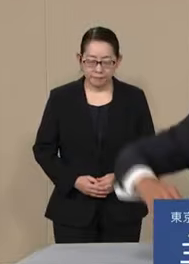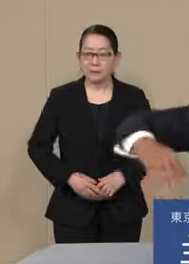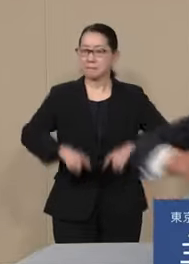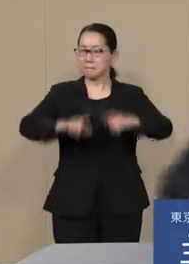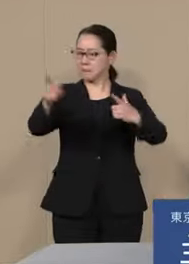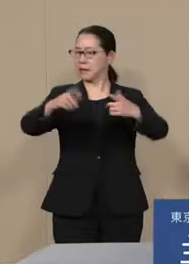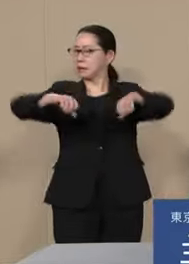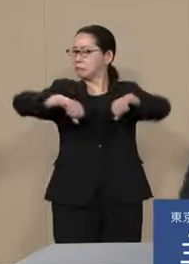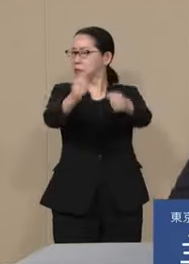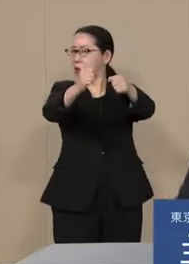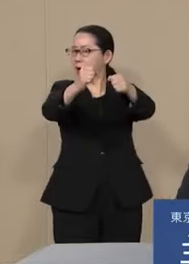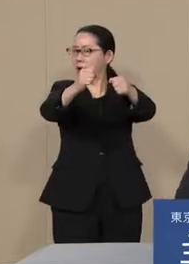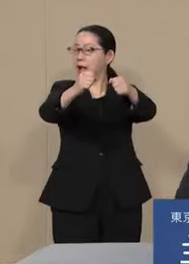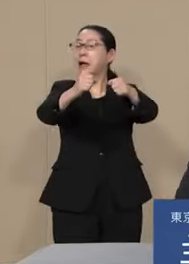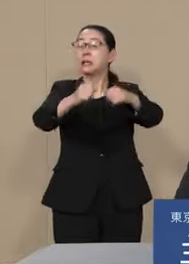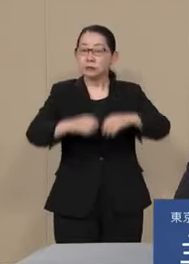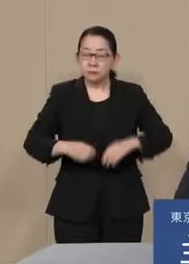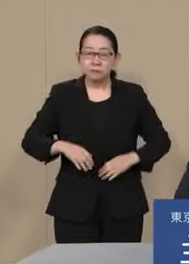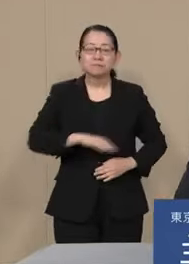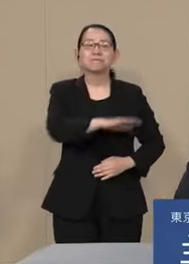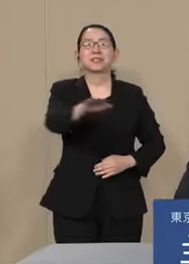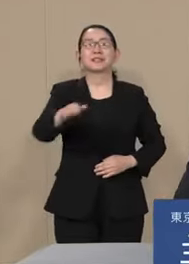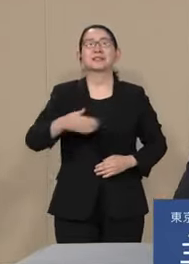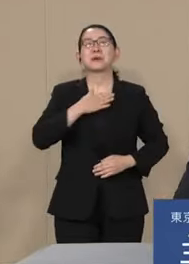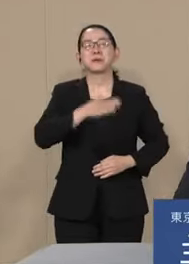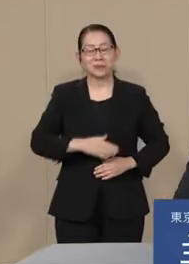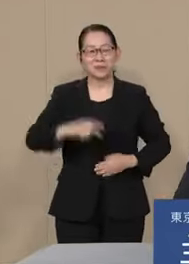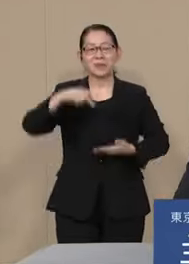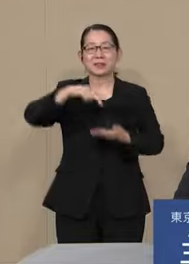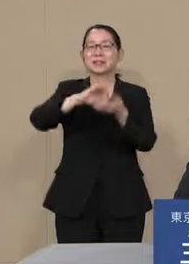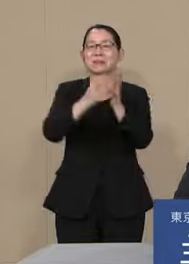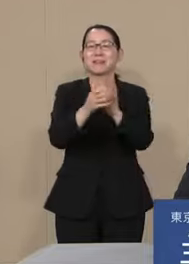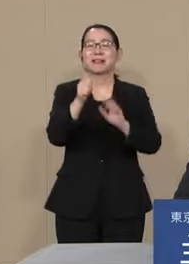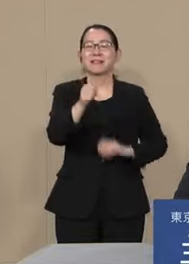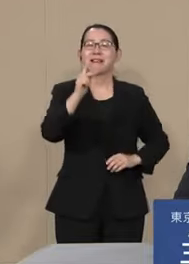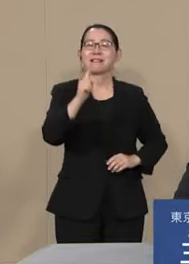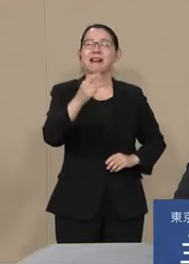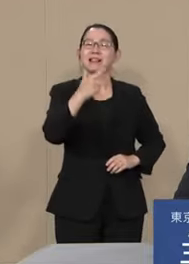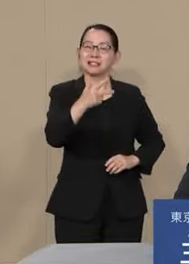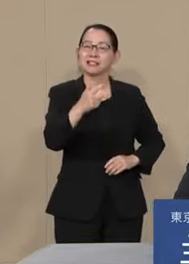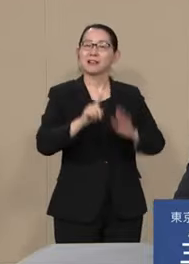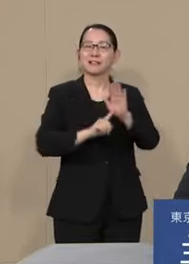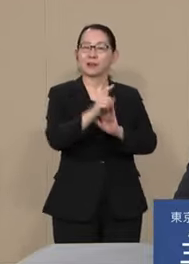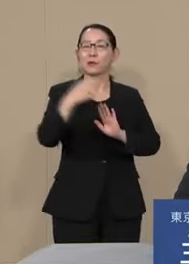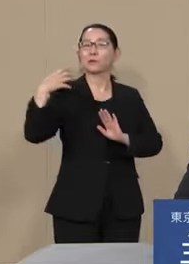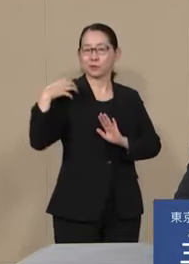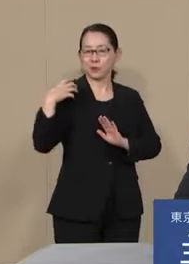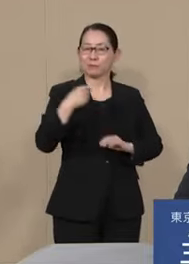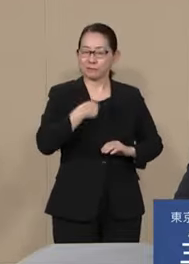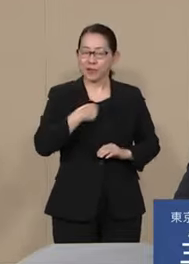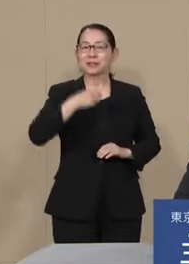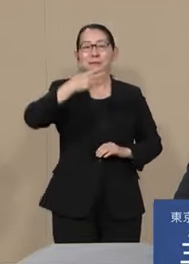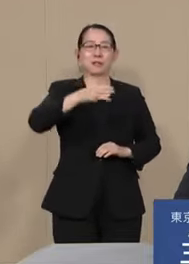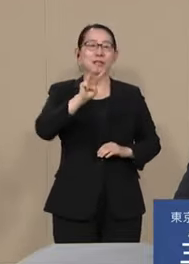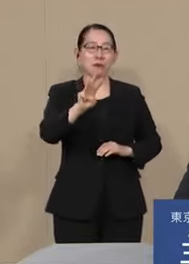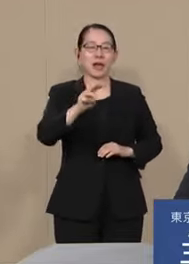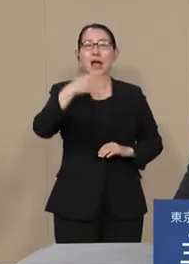NHKブクでおなじみの立花高代表進める美は洋一